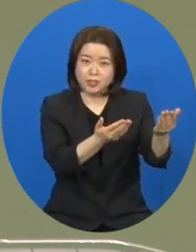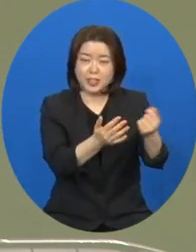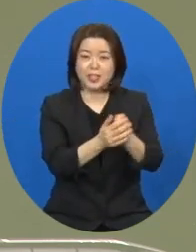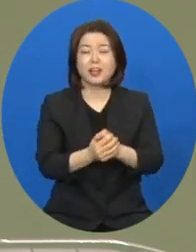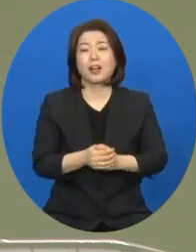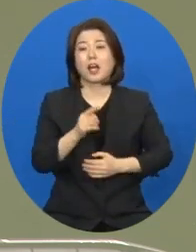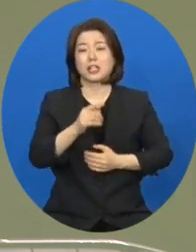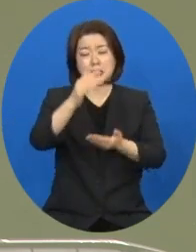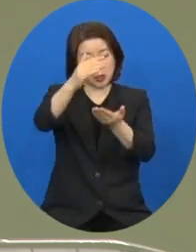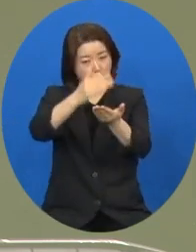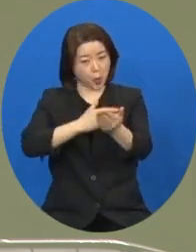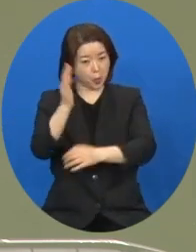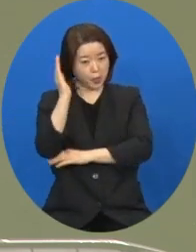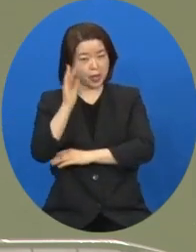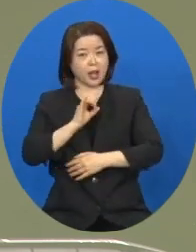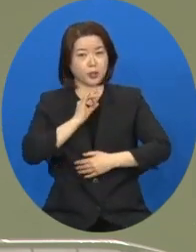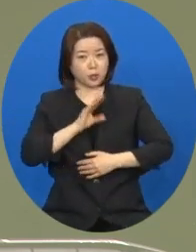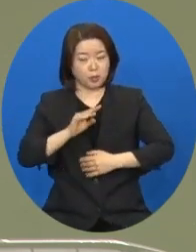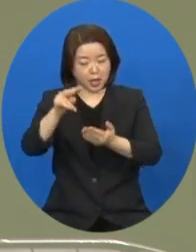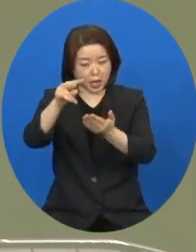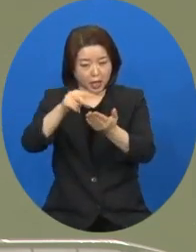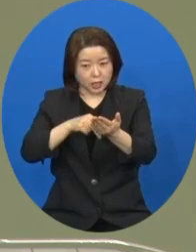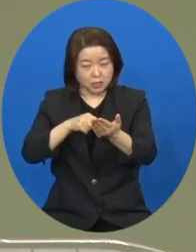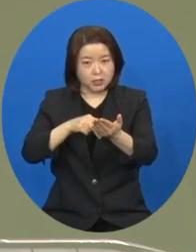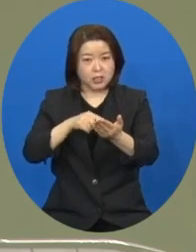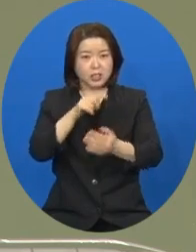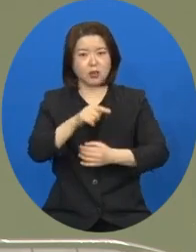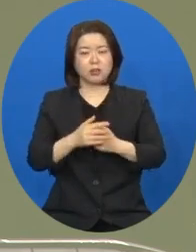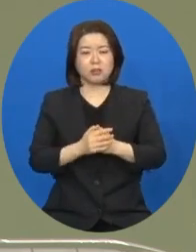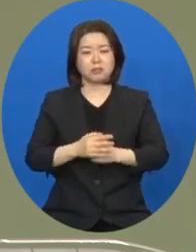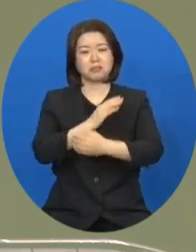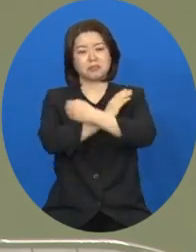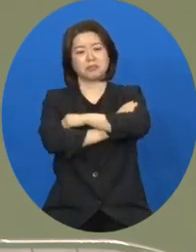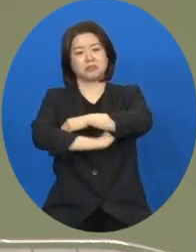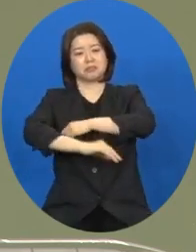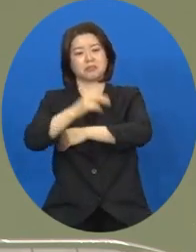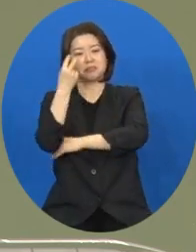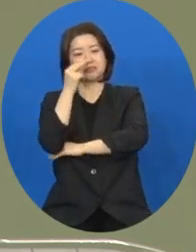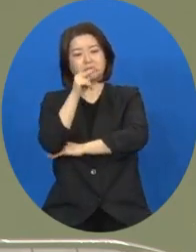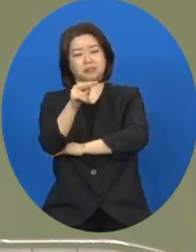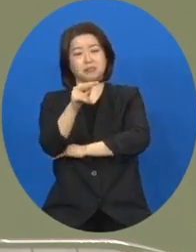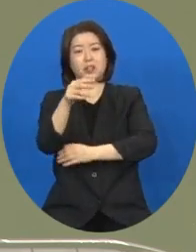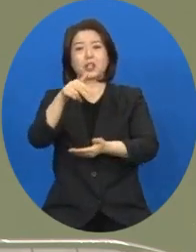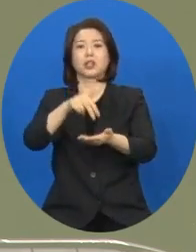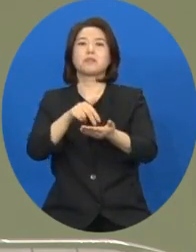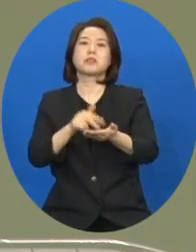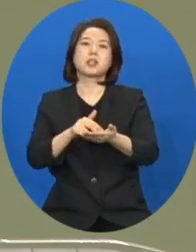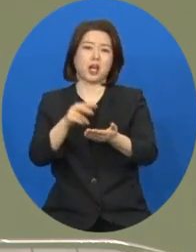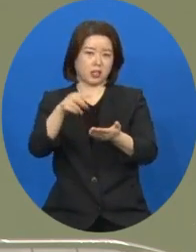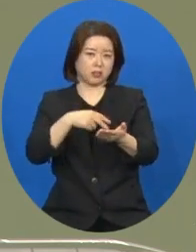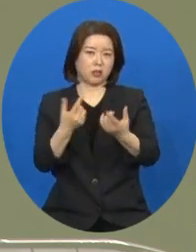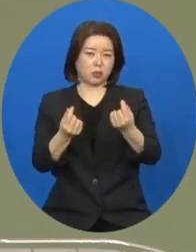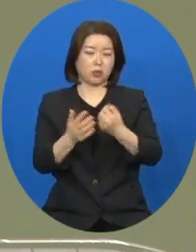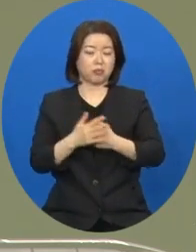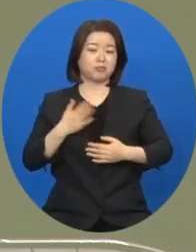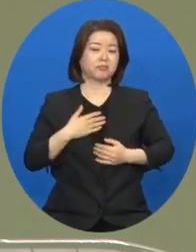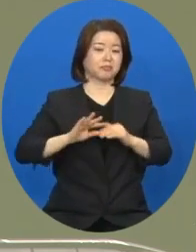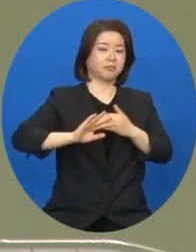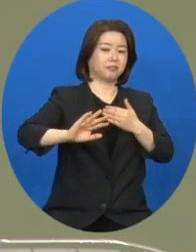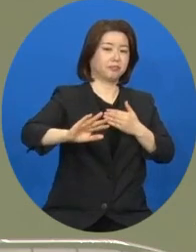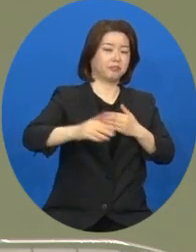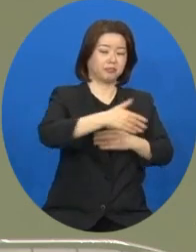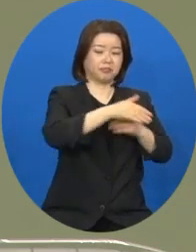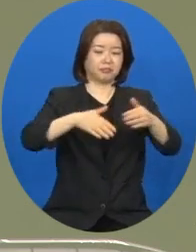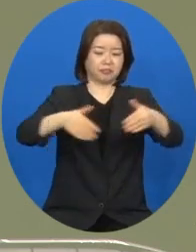이런 스토리로만 성경을 읽는 것은 구경꾼의 입장에서 보니까 그런 거예요. 나하고나 실제적인